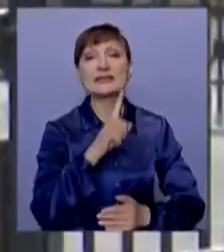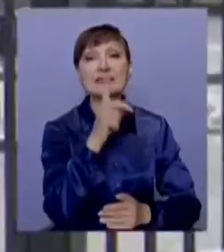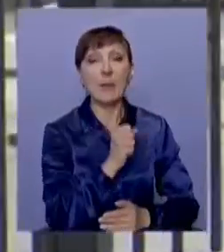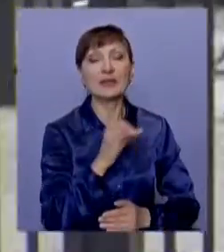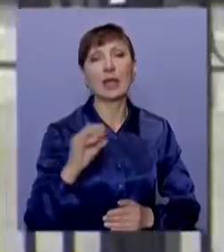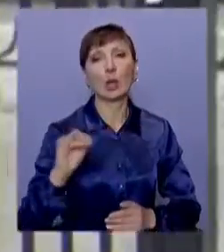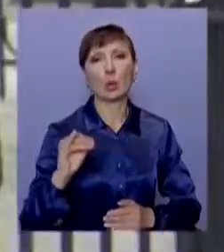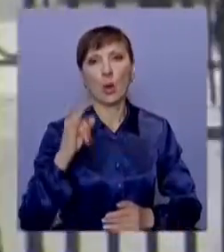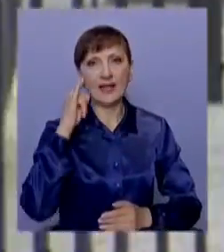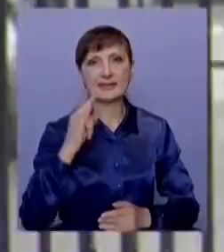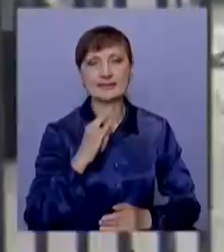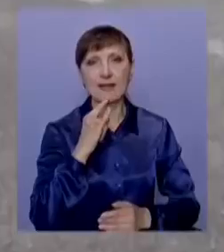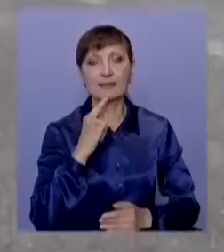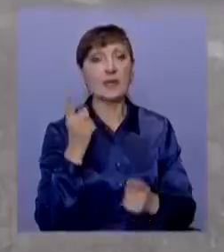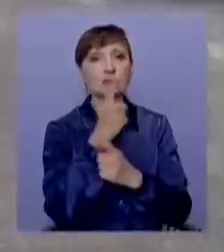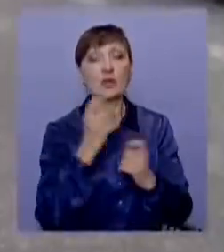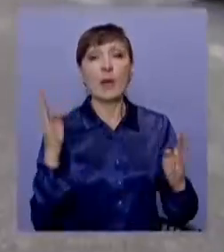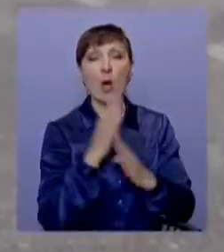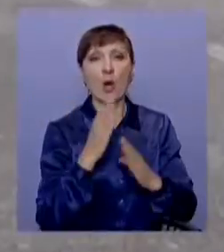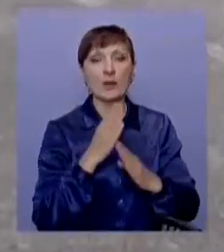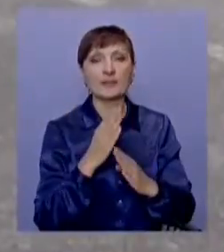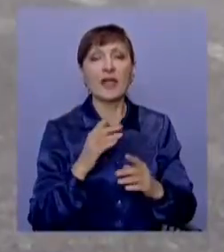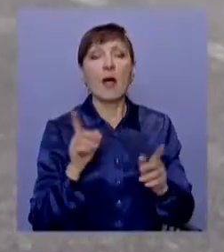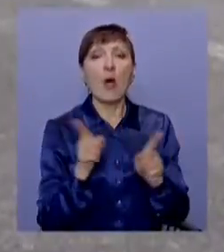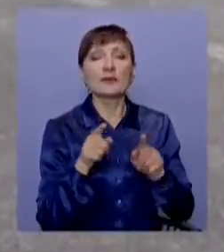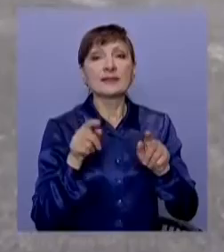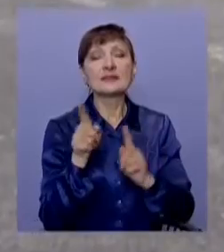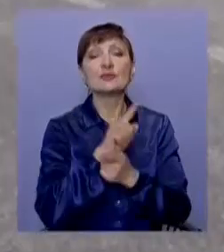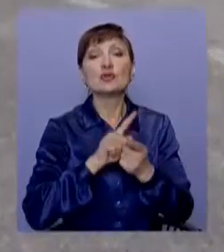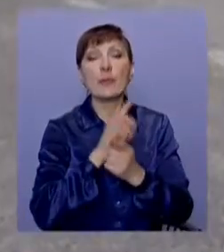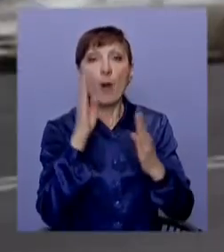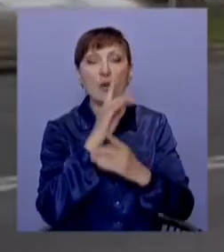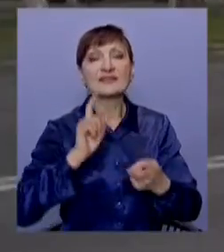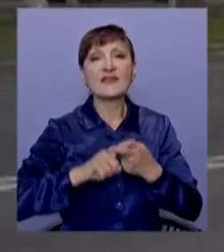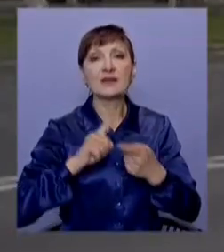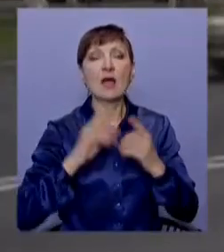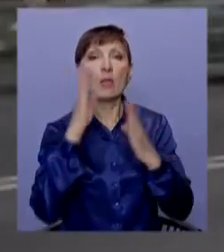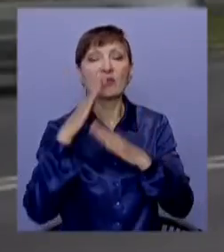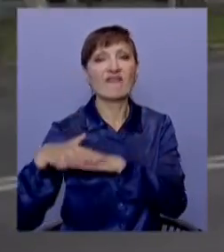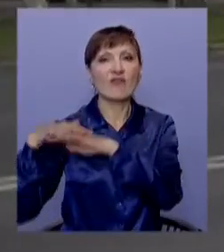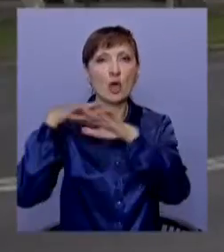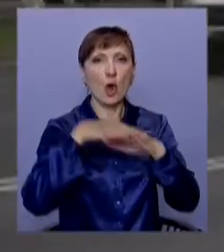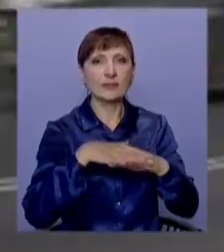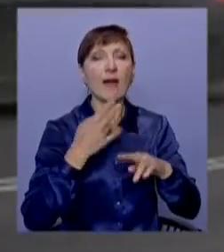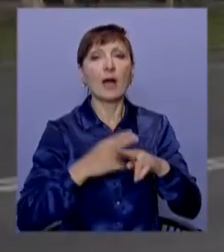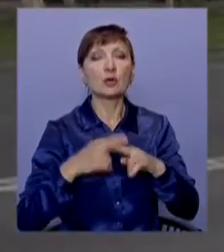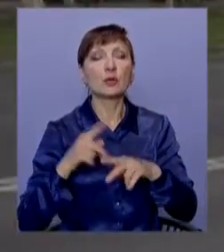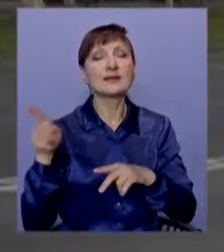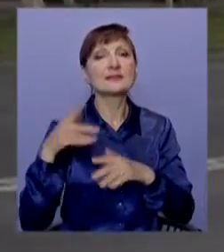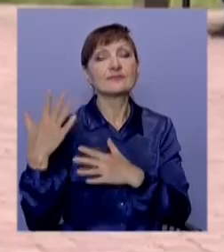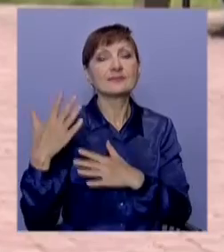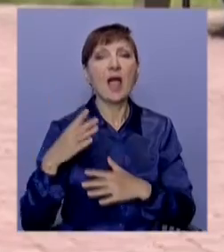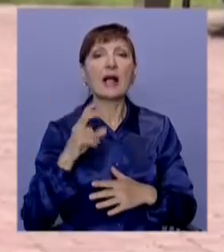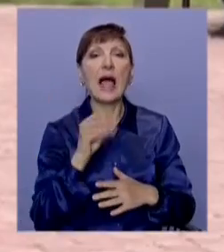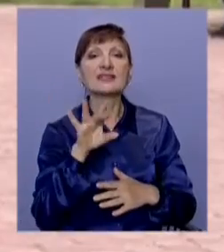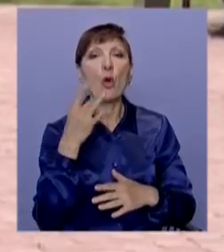и юга страны. По сообщениям метеорологов, кратковременное изменение климата связано с атмосферным фронтом, который придет со стороны